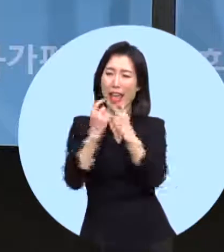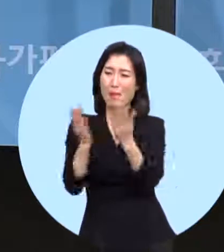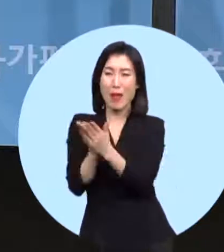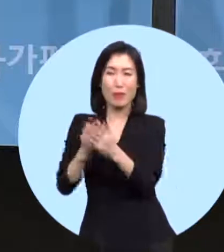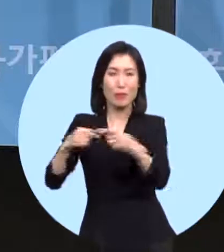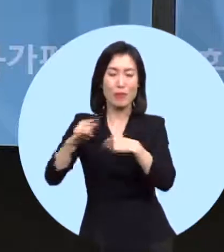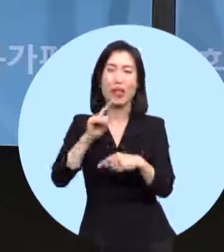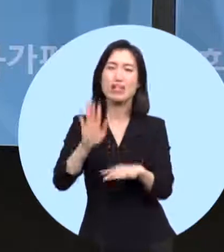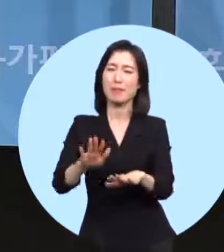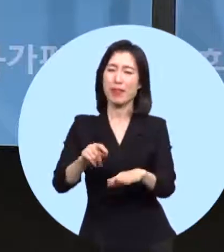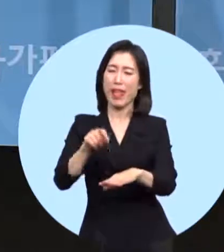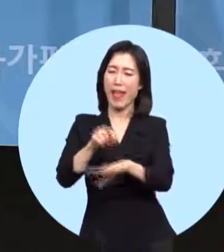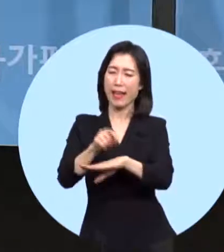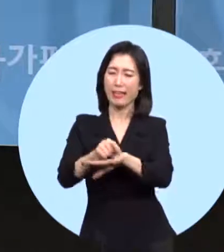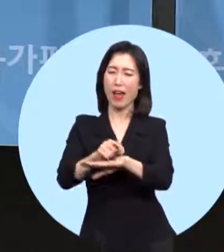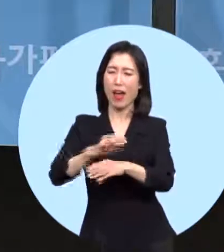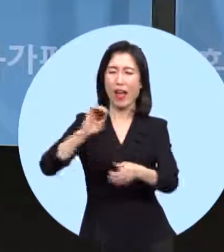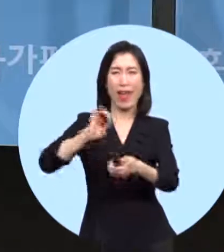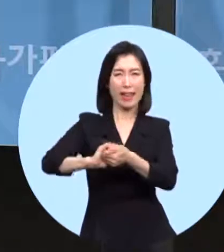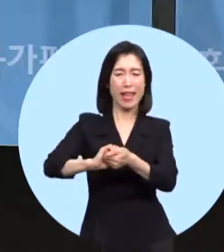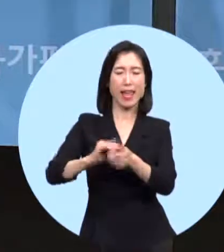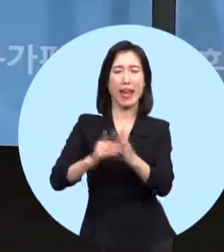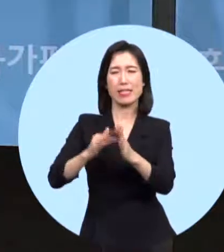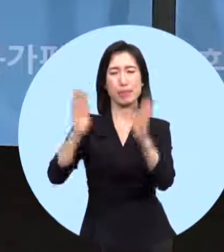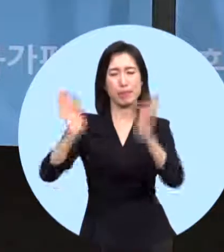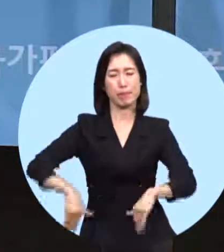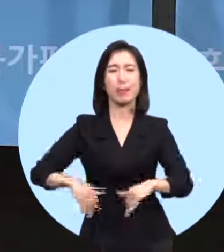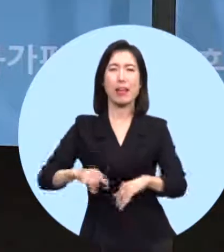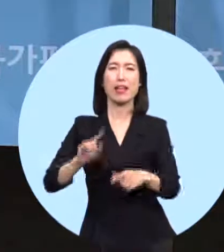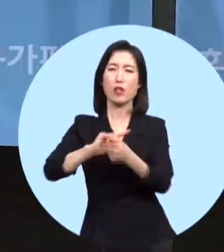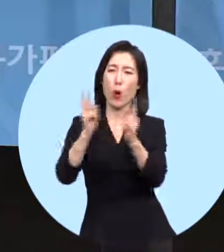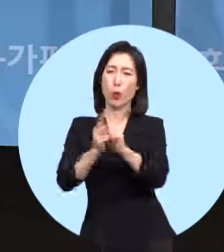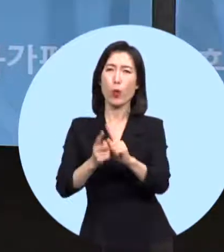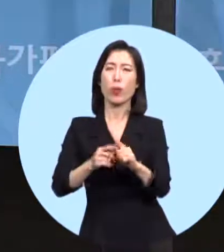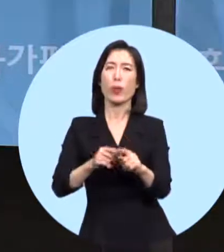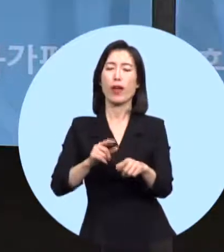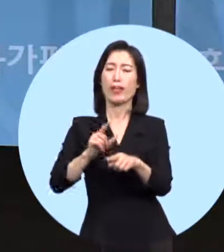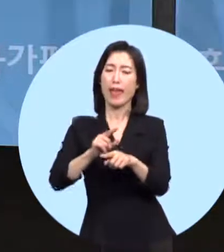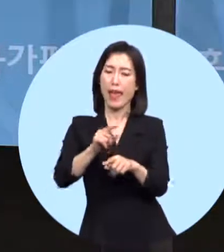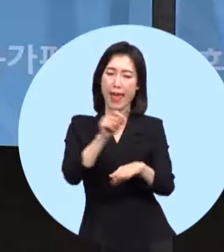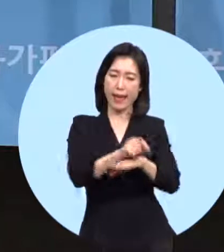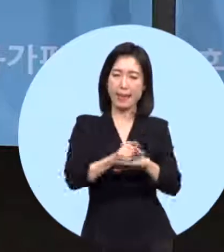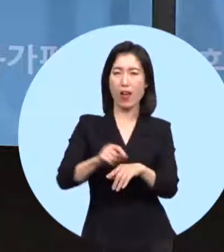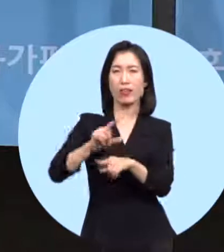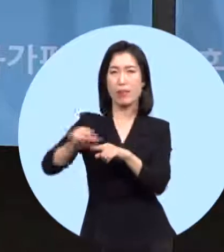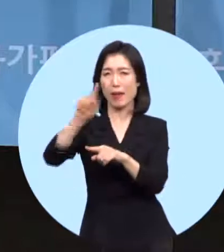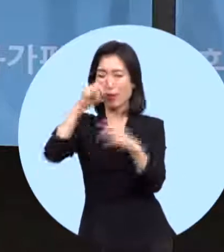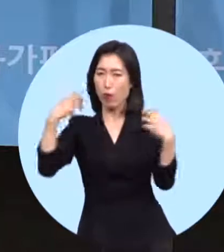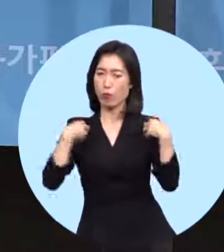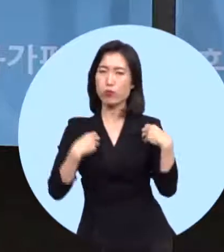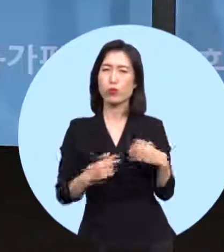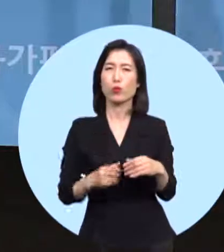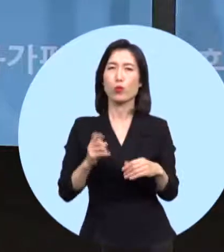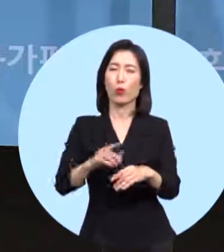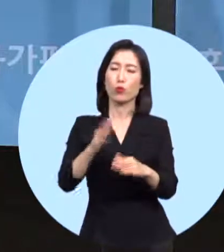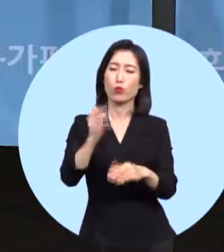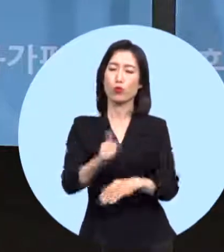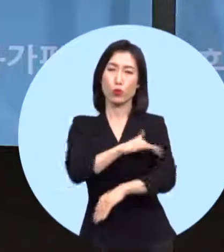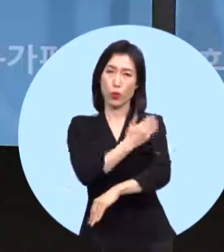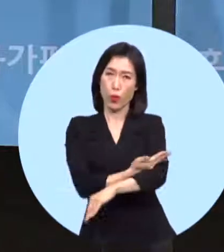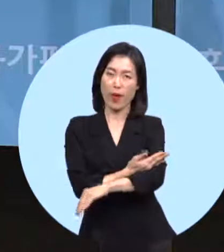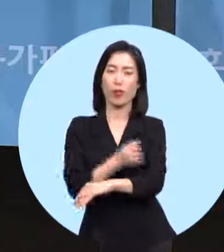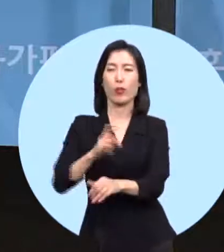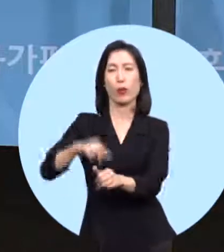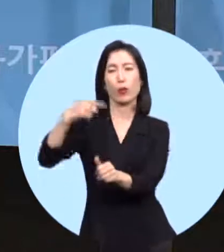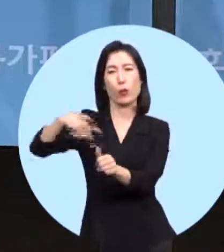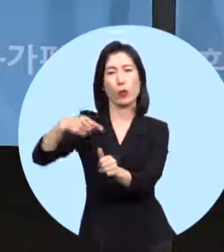하고 행정의 벽까지 넘어서 같이 손을 잡고 평생교육과 지방자치 그리고 주권, 복지 이런 영역들이